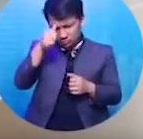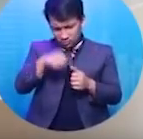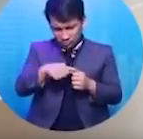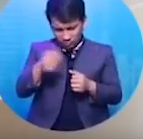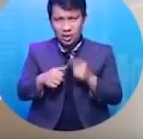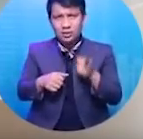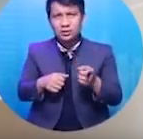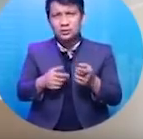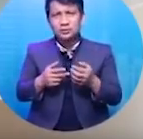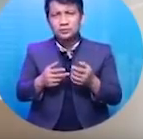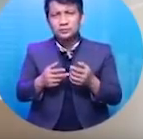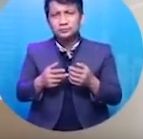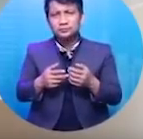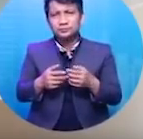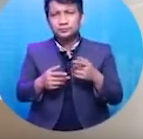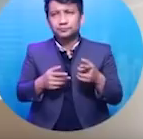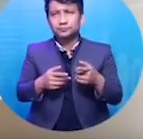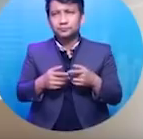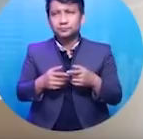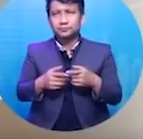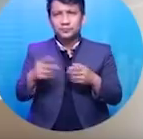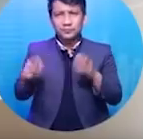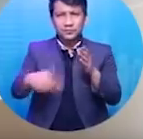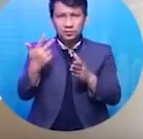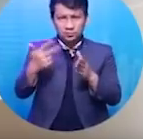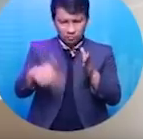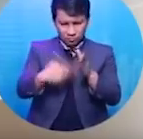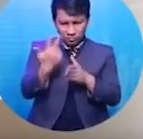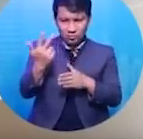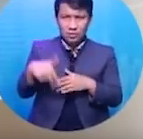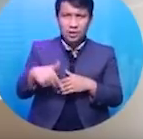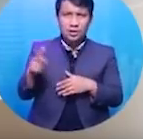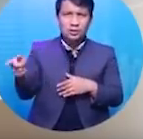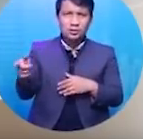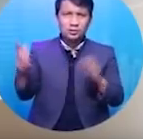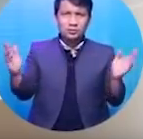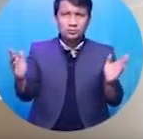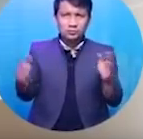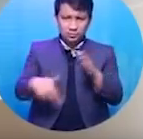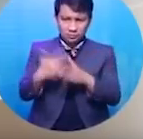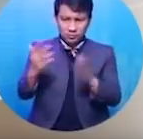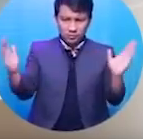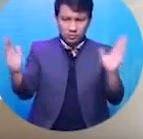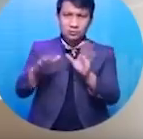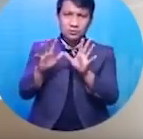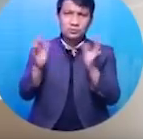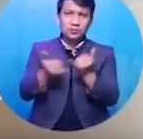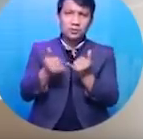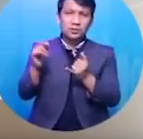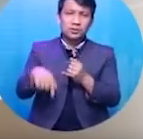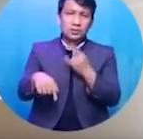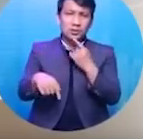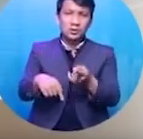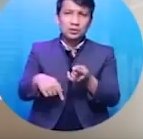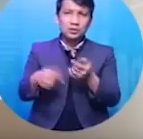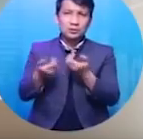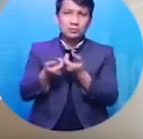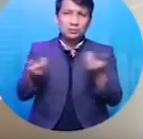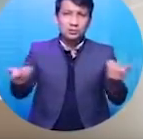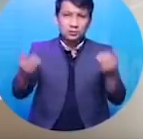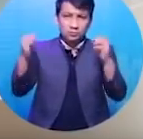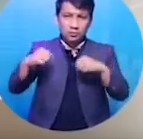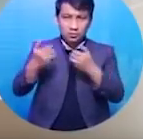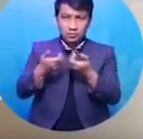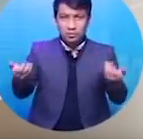ay dalawang beses na yata o tatlong beses ang nagharap sa barangay, nagkaroon ng kasulatan, na sila ay mag-iwalay na sapagkat